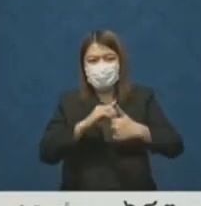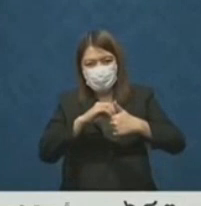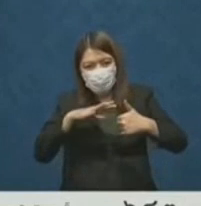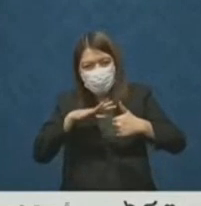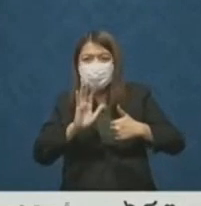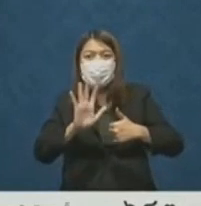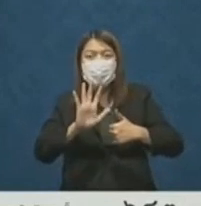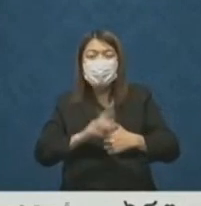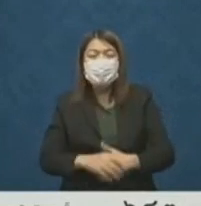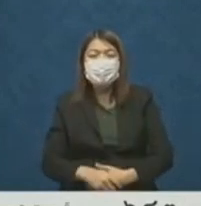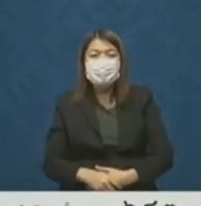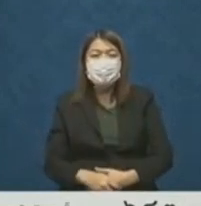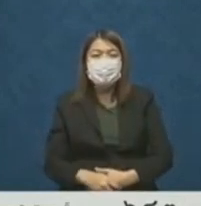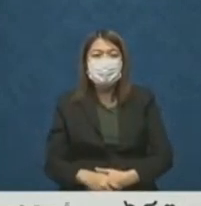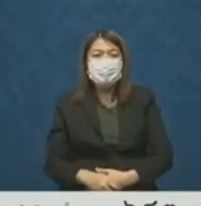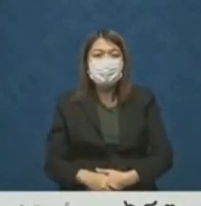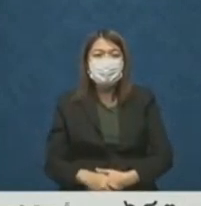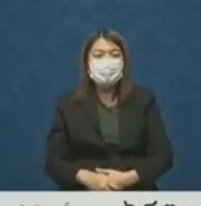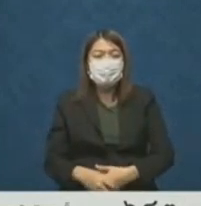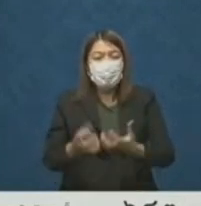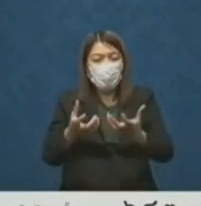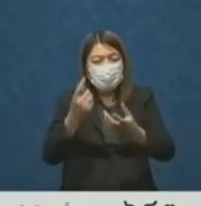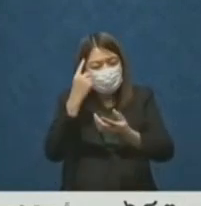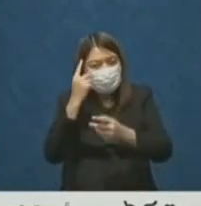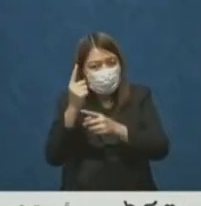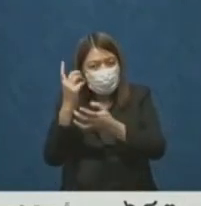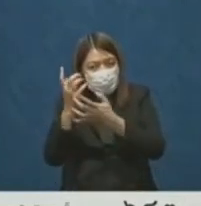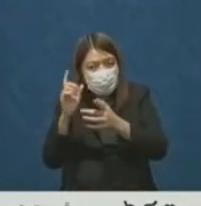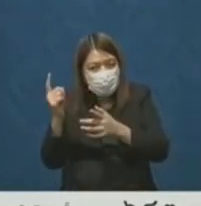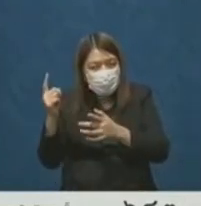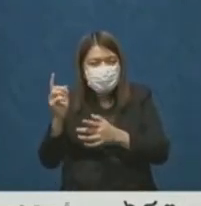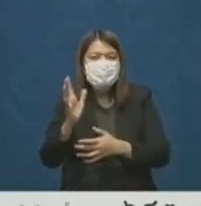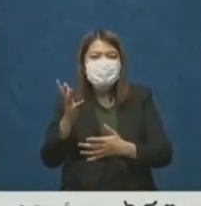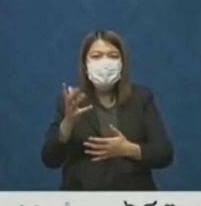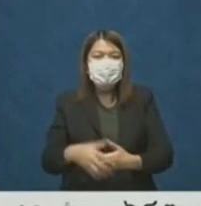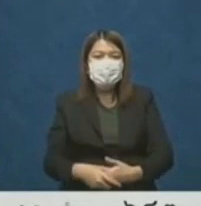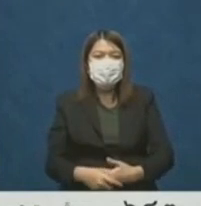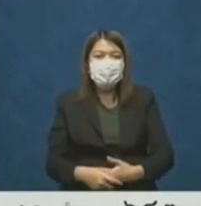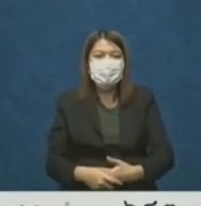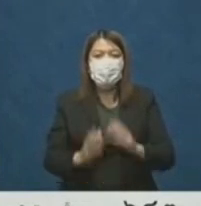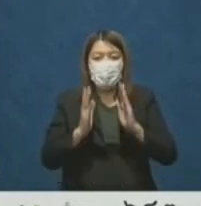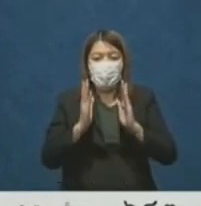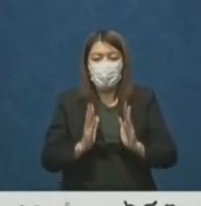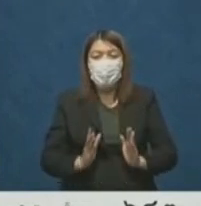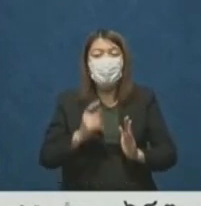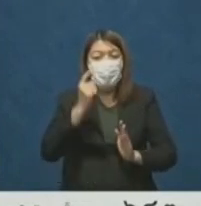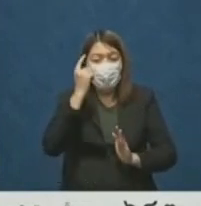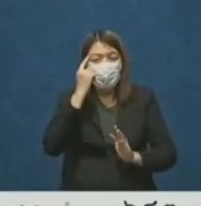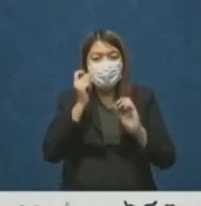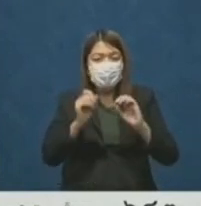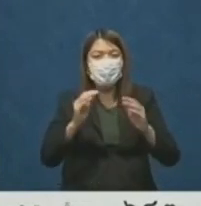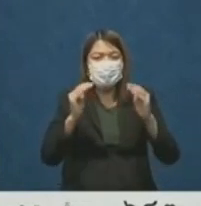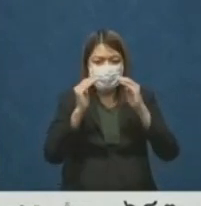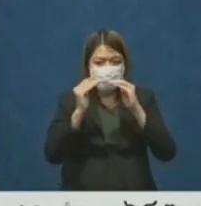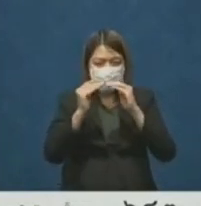ไม่ต้องคิดจะเป็นผู้นำไม่ต้องคิดจะเป็นผู้สร้างนวัตกรรมอะไรใหม่ๆของโลกเลยใช่ไหมครับในเรื่องการสร้างคนก็บอกว่